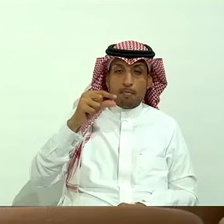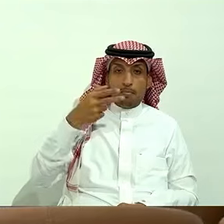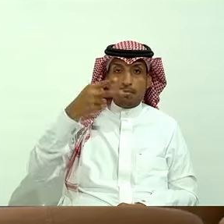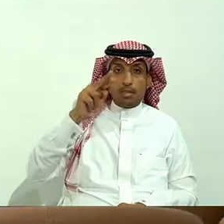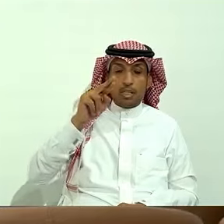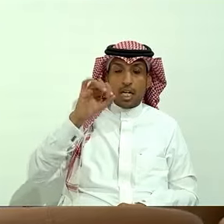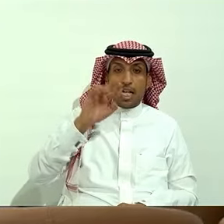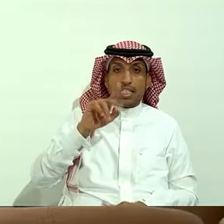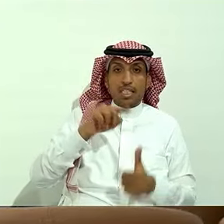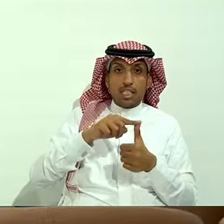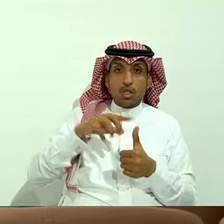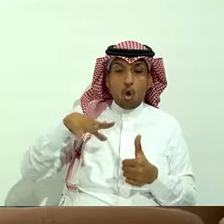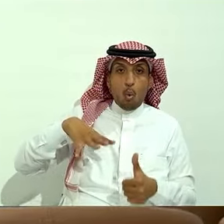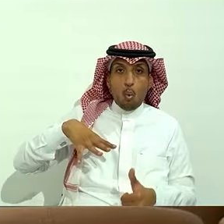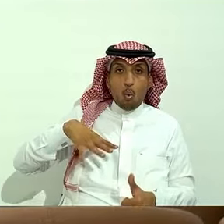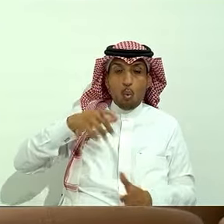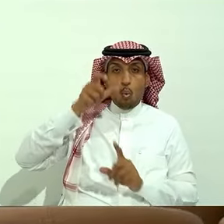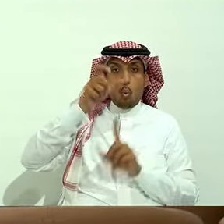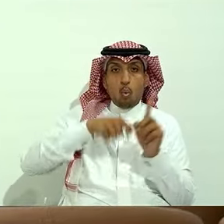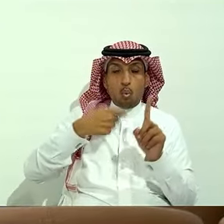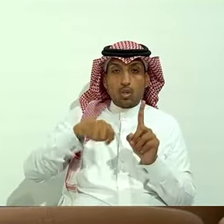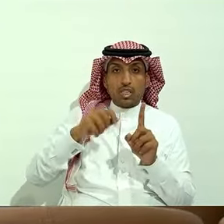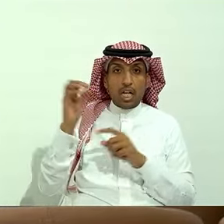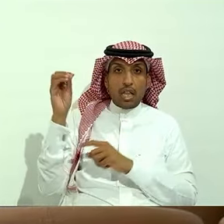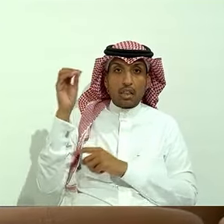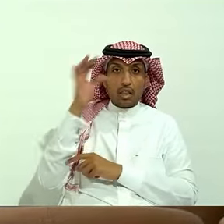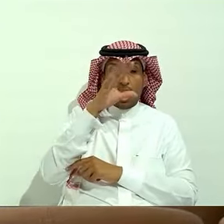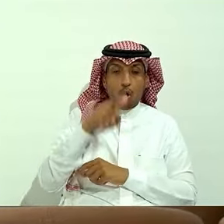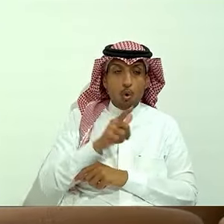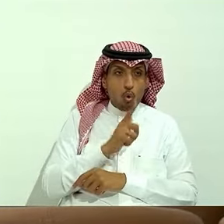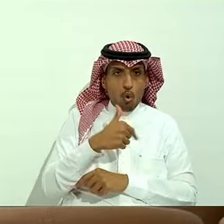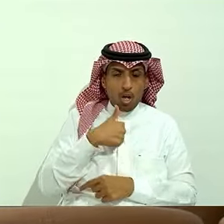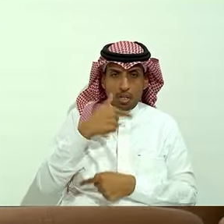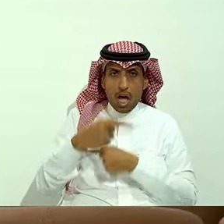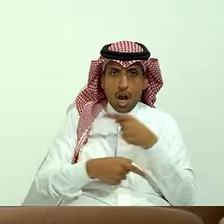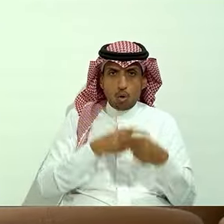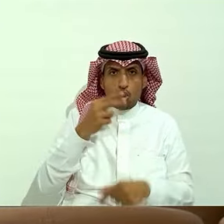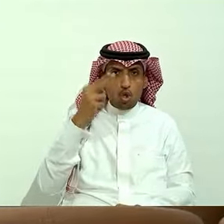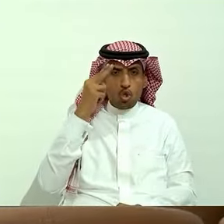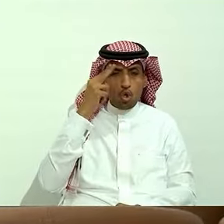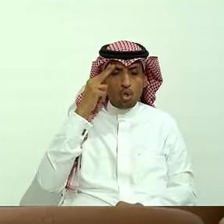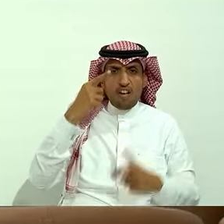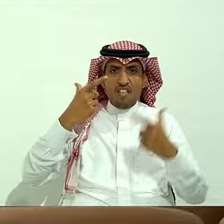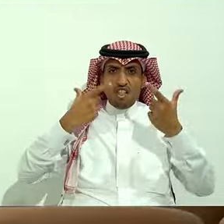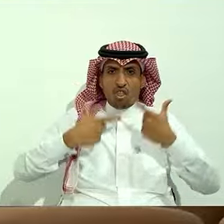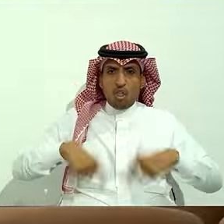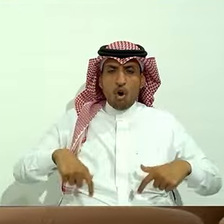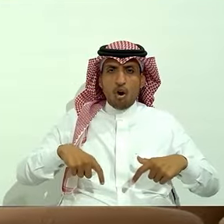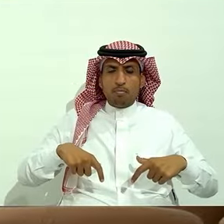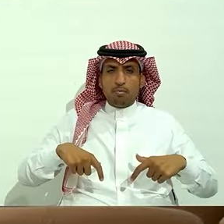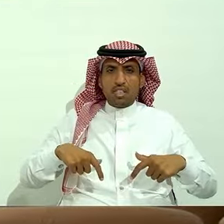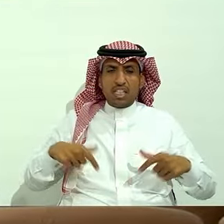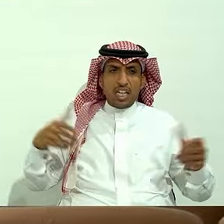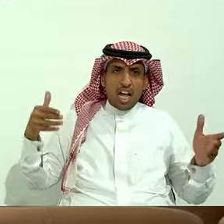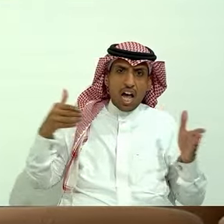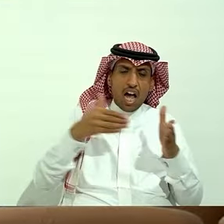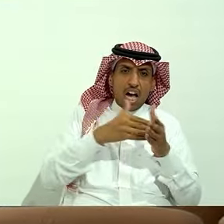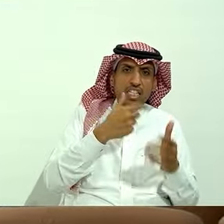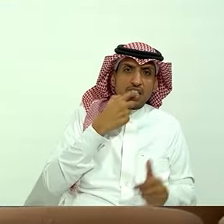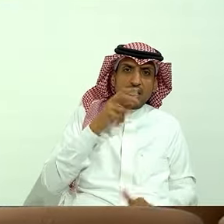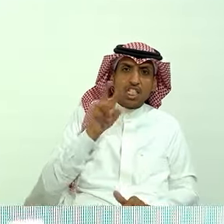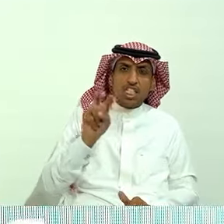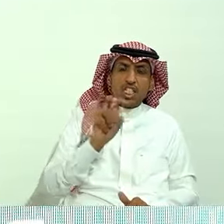وزير الطاقة من يومين قال إحنا بنستمر كسعوديين في ارتداء الثوب حتى بتشوفونا عام